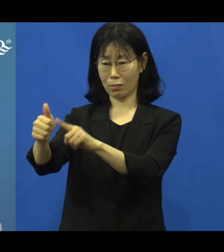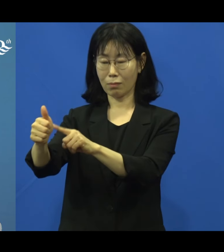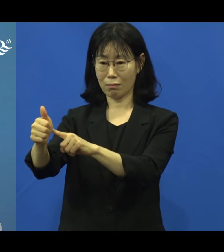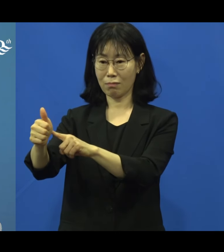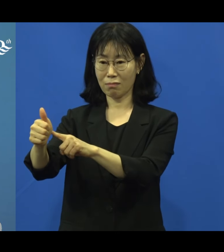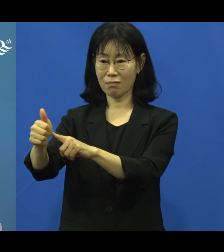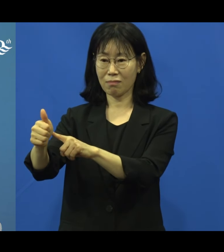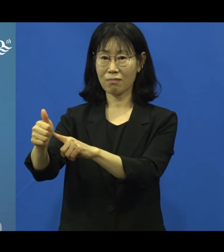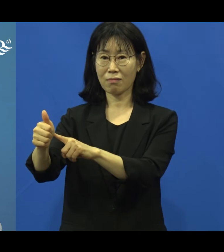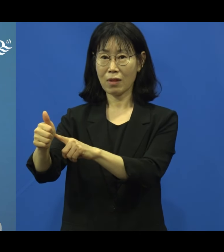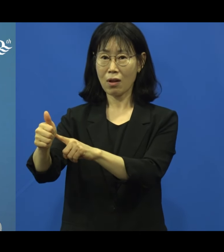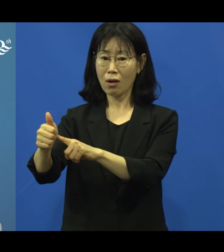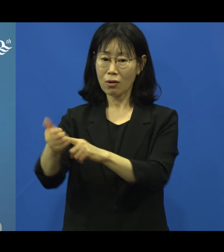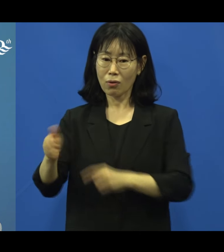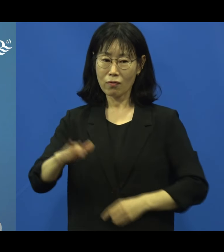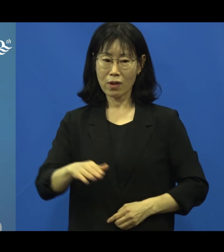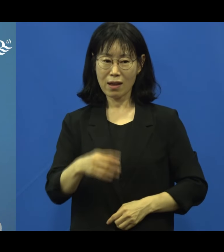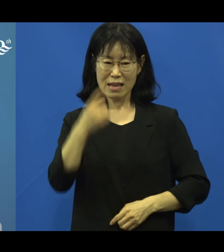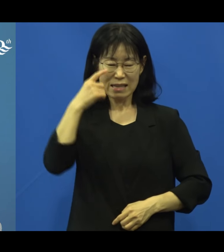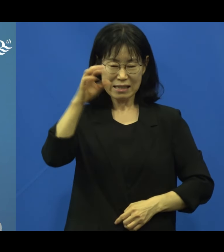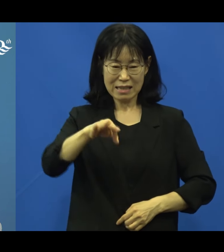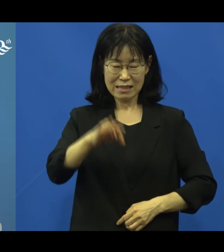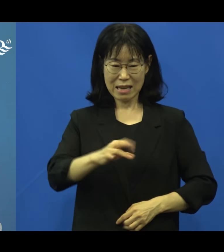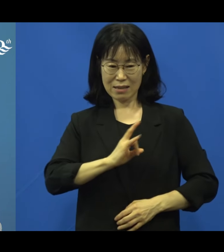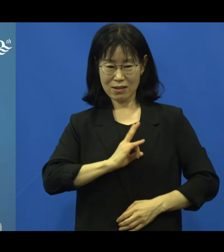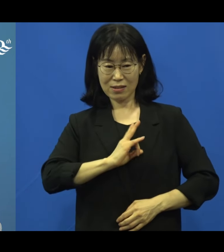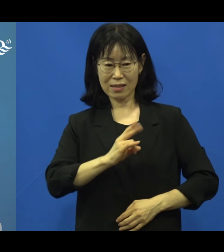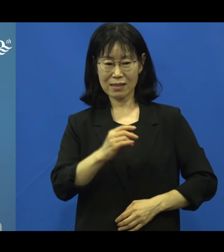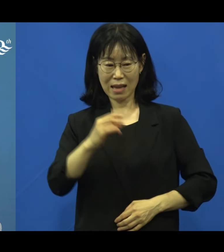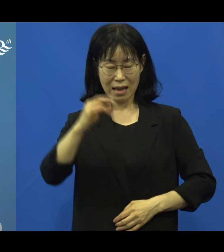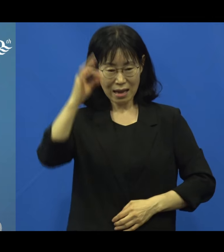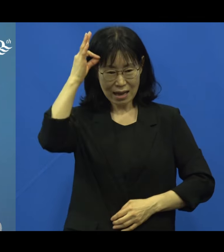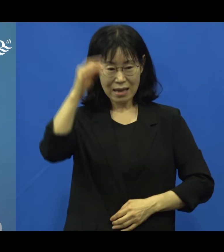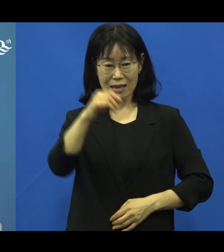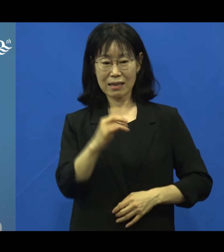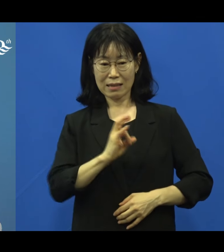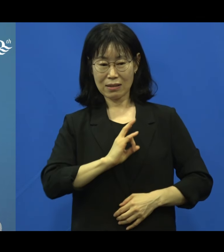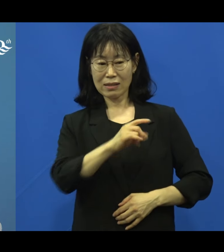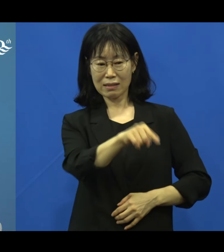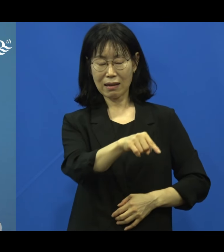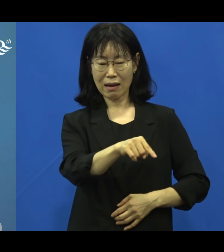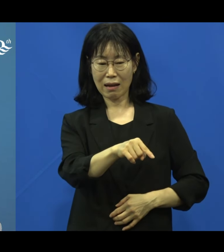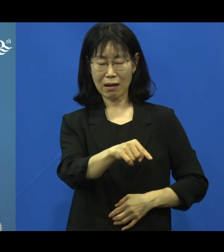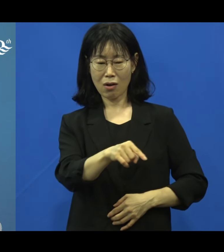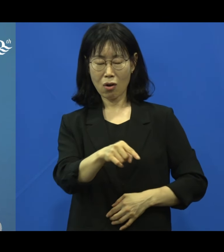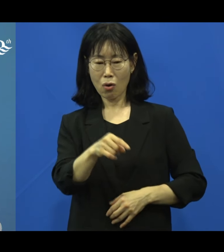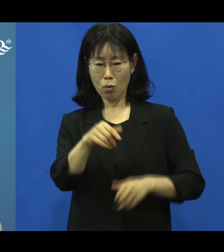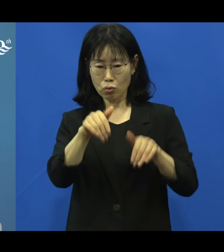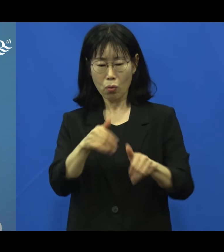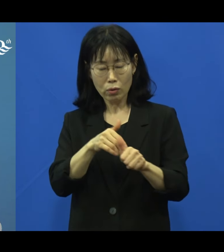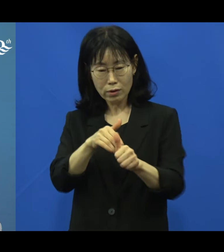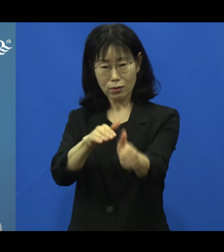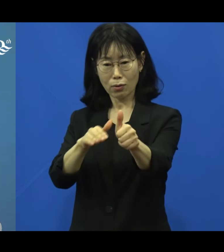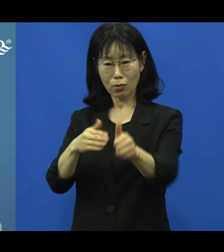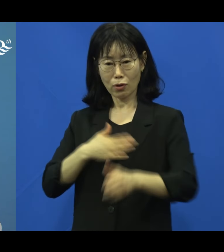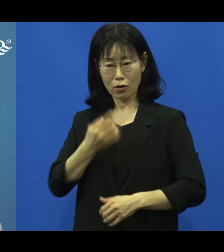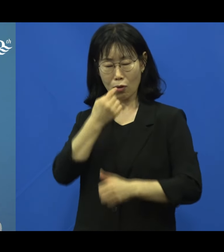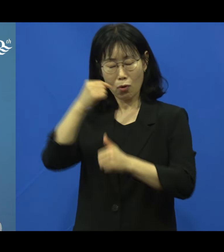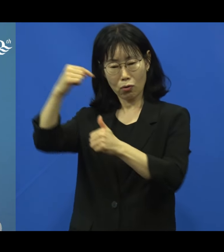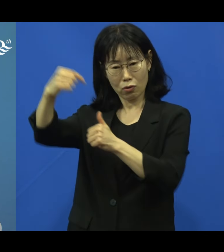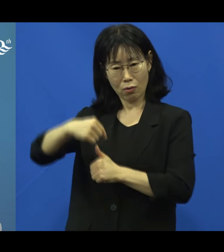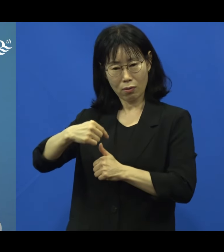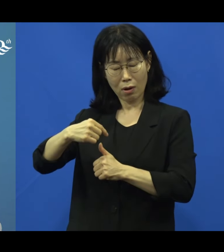그 화가 막 난 거죠. 이렇게 얘기해요. 내 생각에는 그가 내게로 와서 이렇게 할 줄 알았다는 거예요. 그 나만이 지 생각이